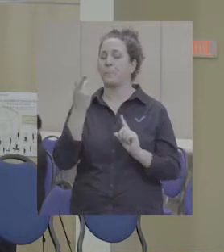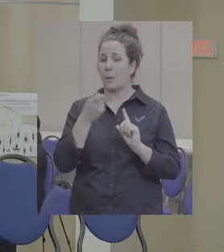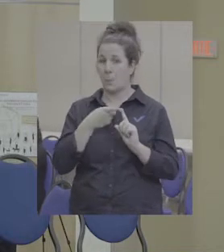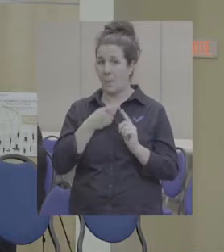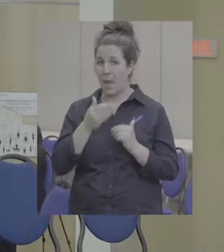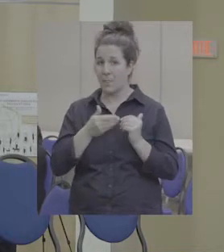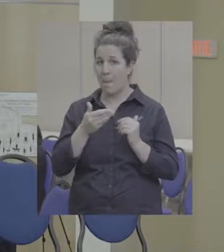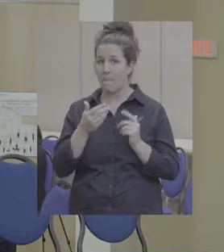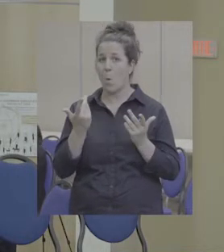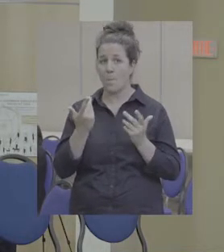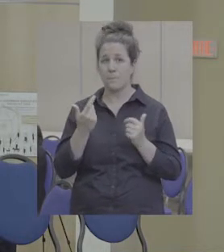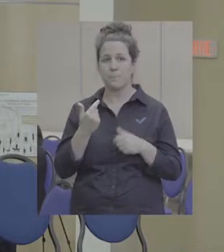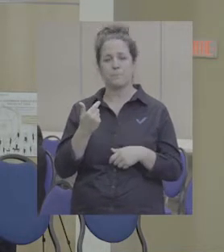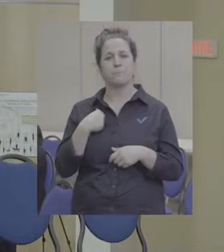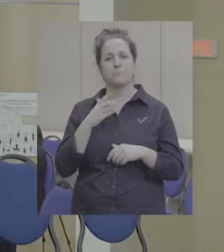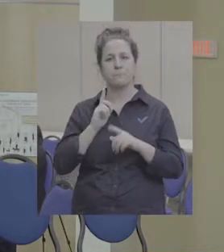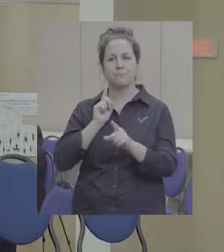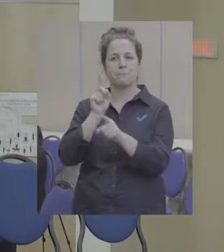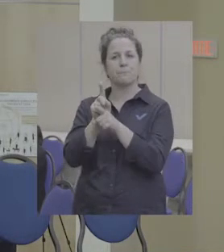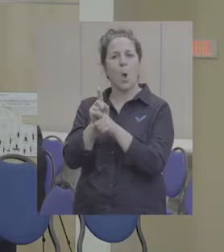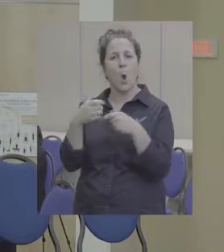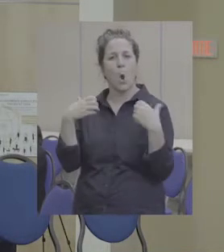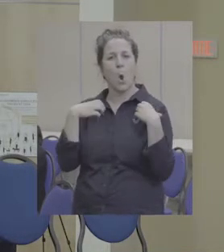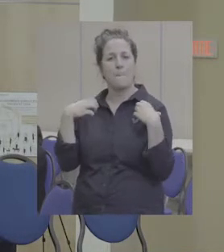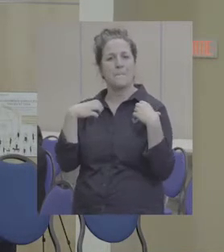étape, je vais voir le comité